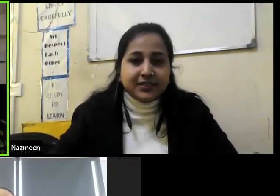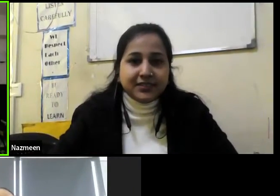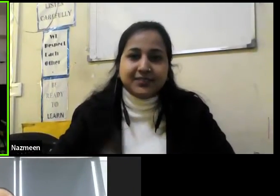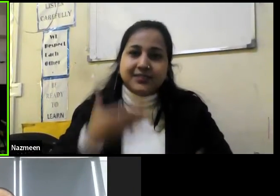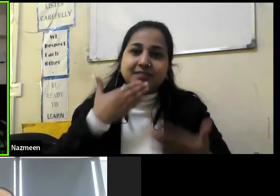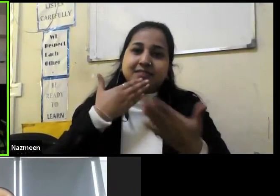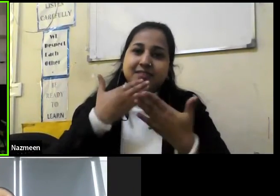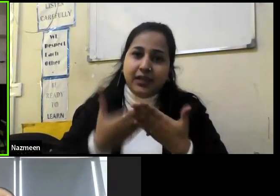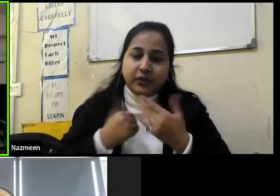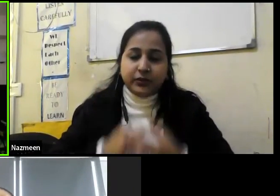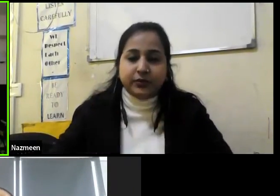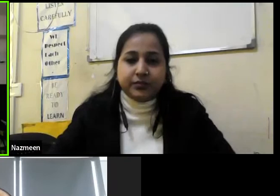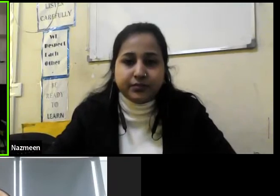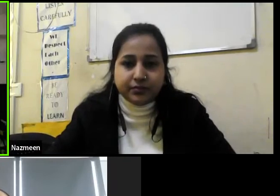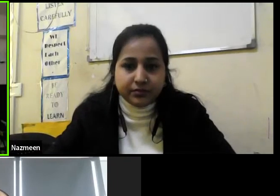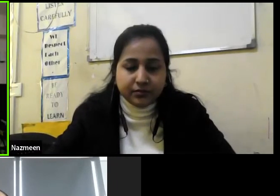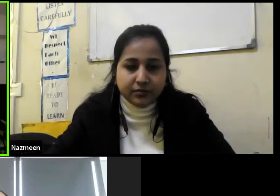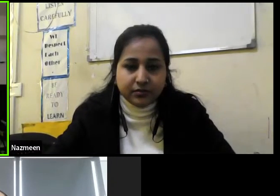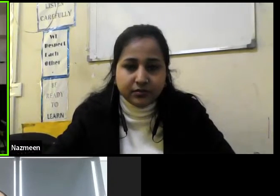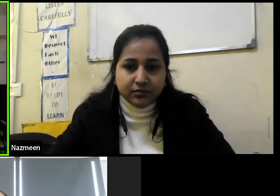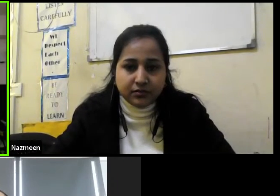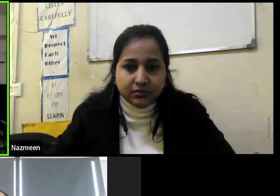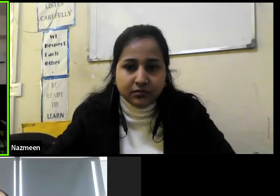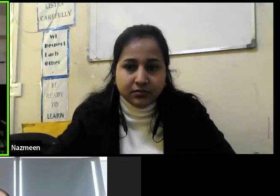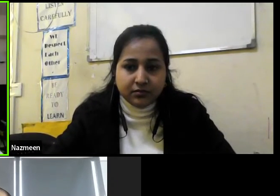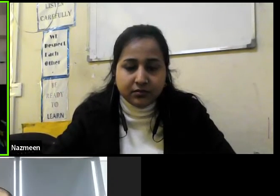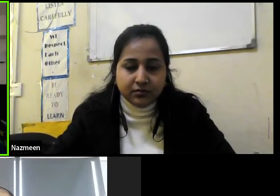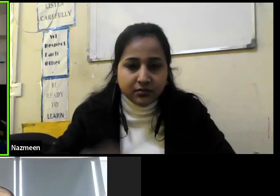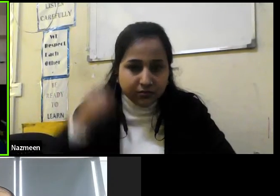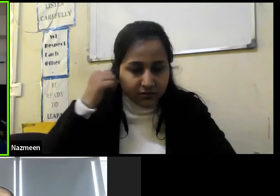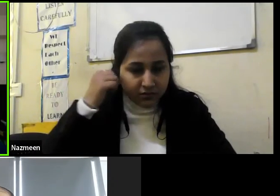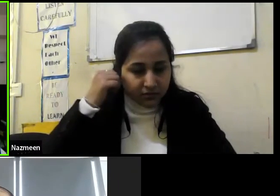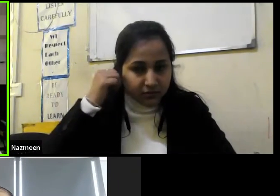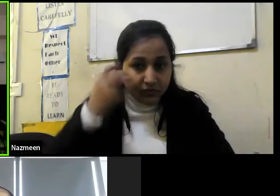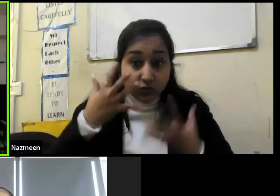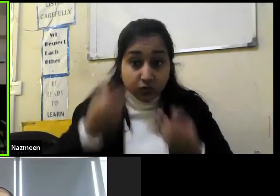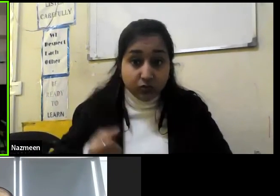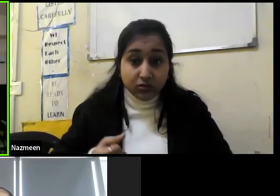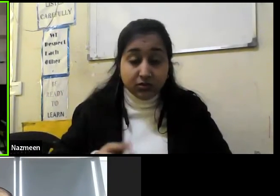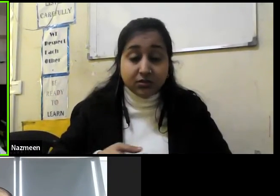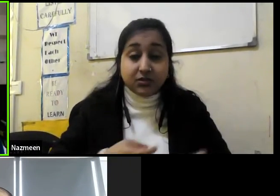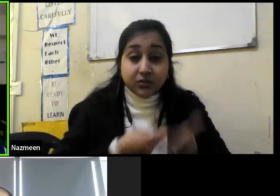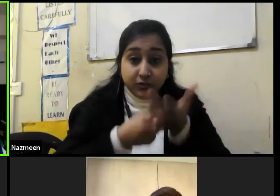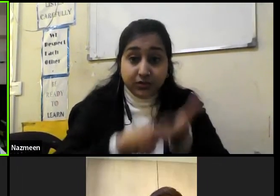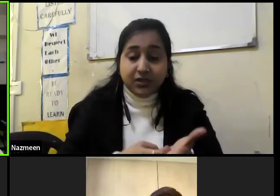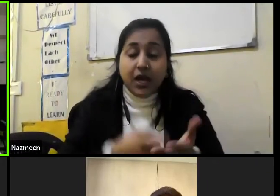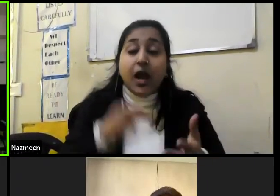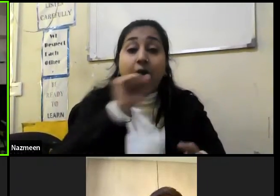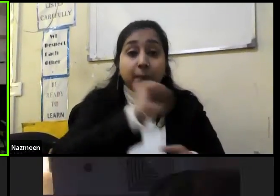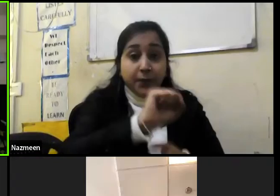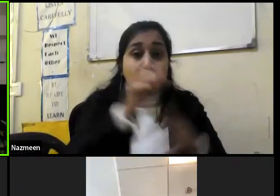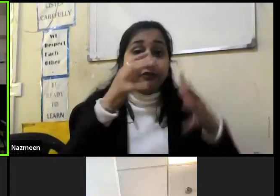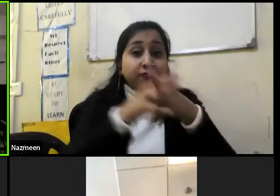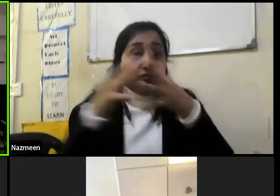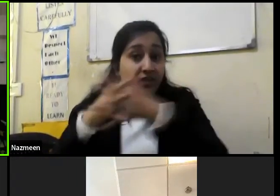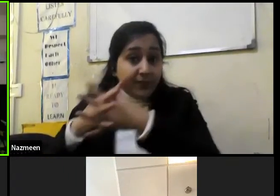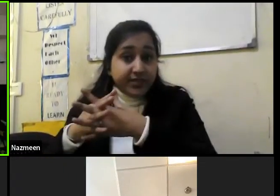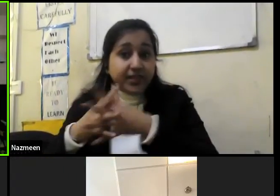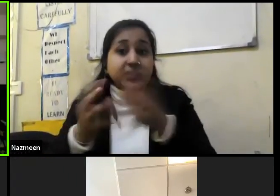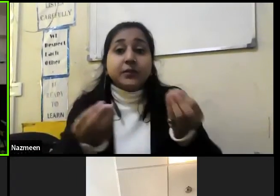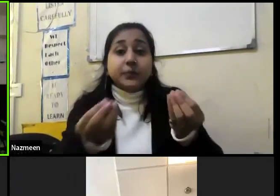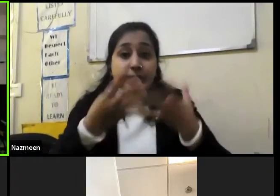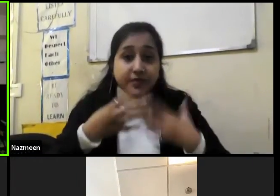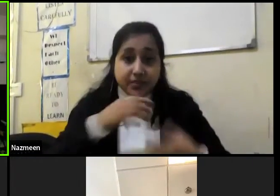थैंक यू सर. आई वुड रिक्वेस्ट यू टू एक तो अपनी वेबसाइट आप भेज दीजिए जहाँ ये